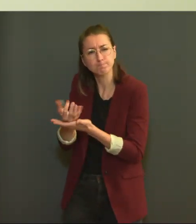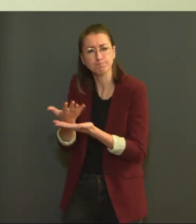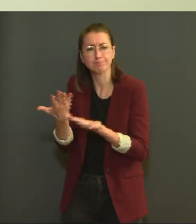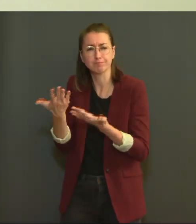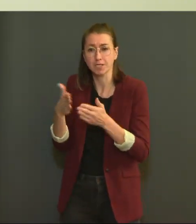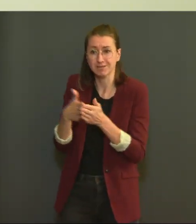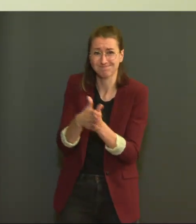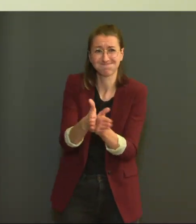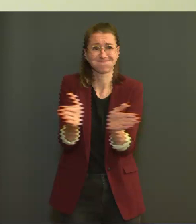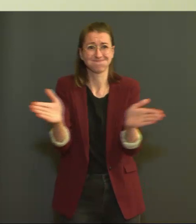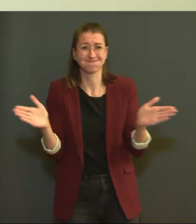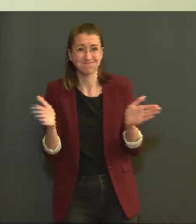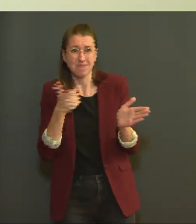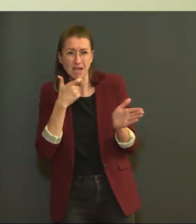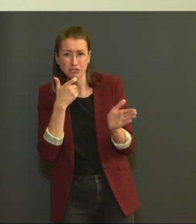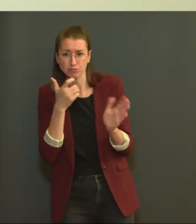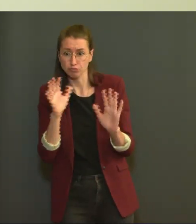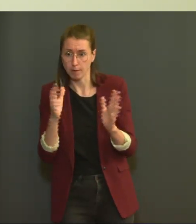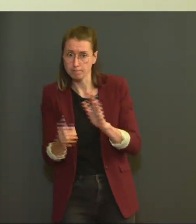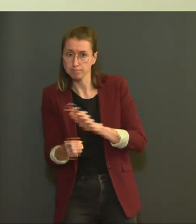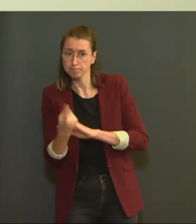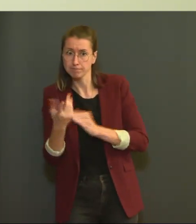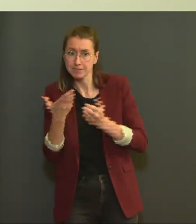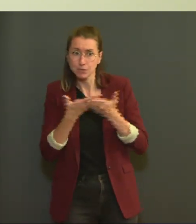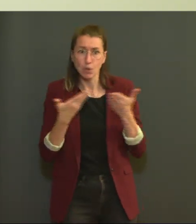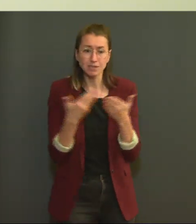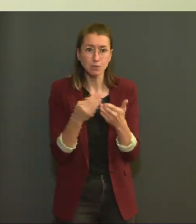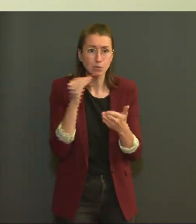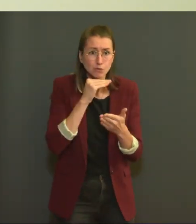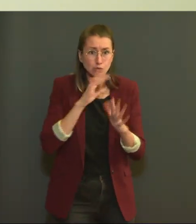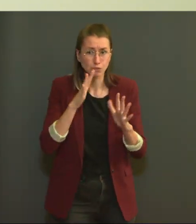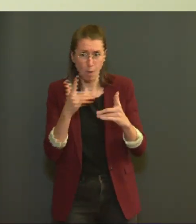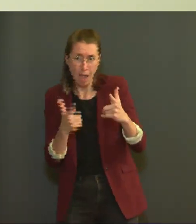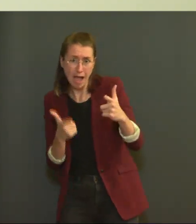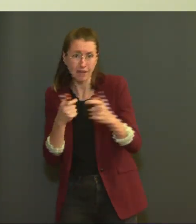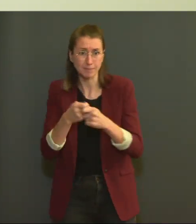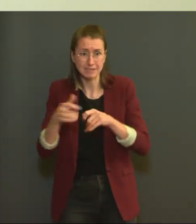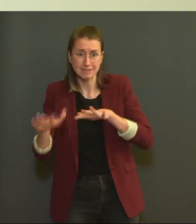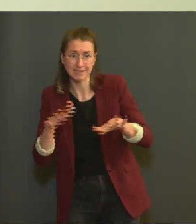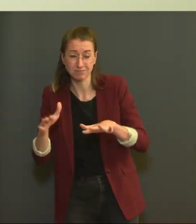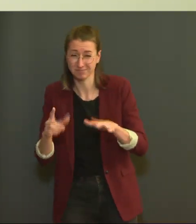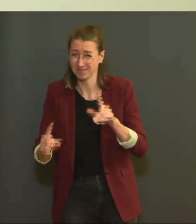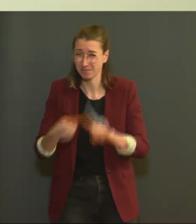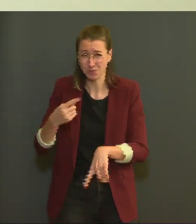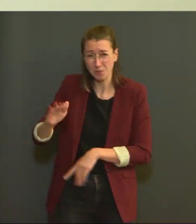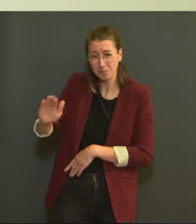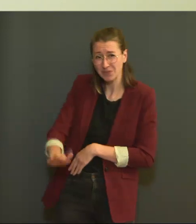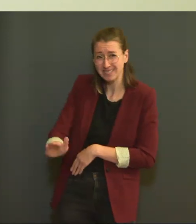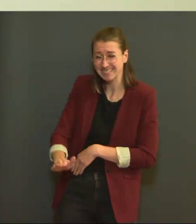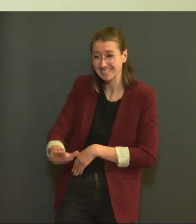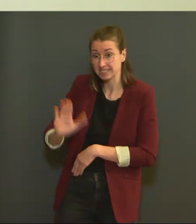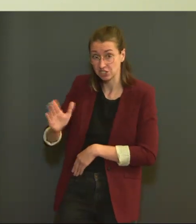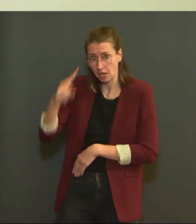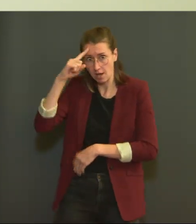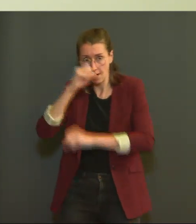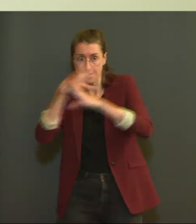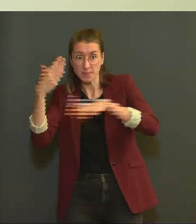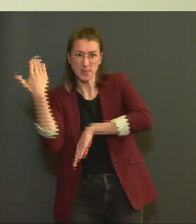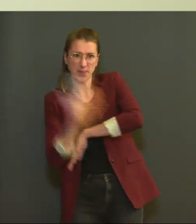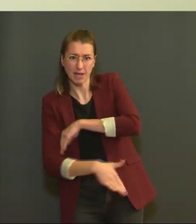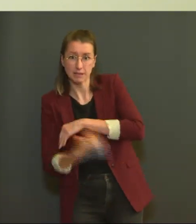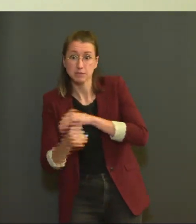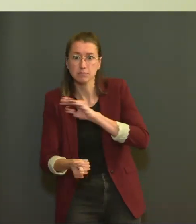au risque pour que nous puissions apprendre dès notre enfance les bons réflexes, qu'on puisse apprendre comment bien réagir quelle que